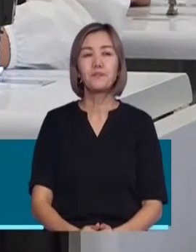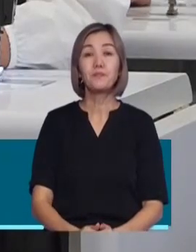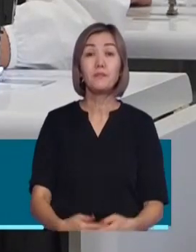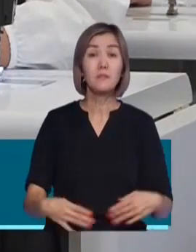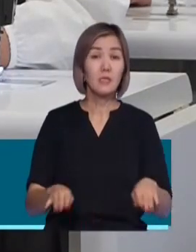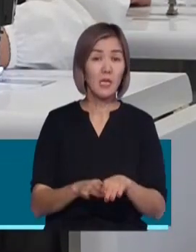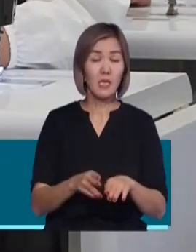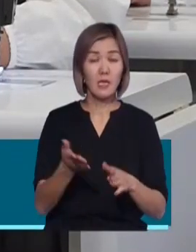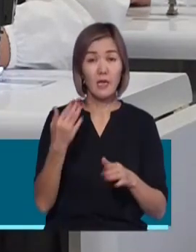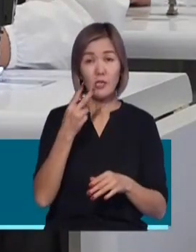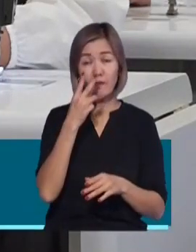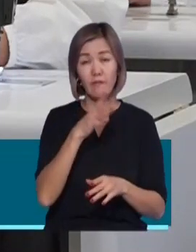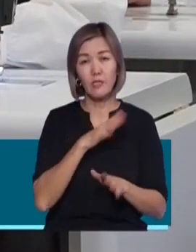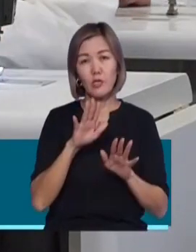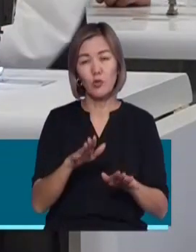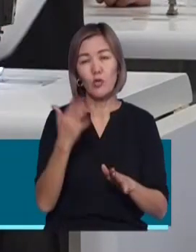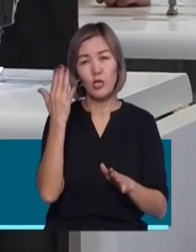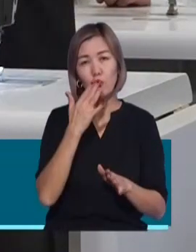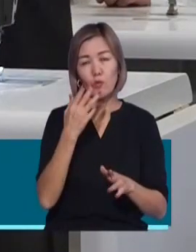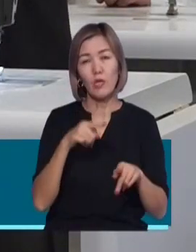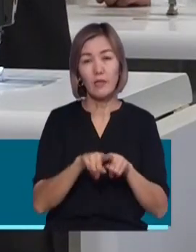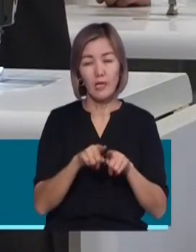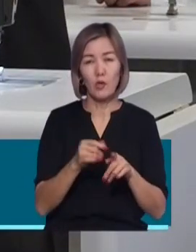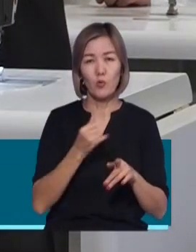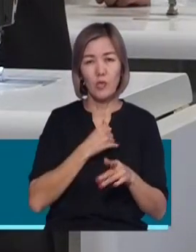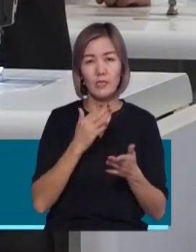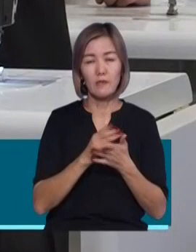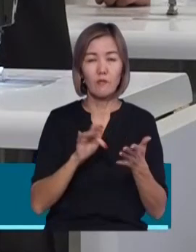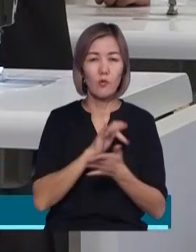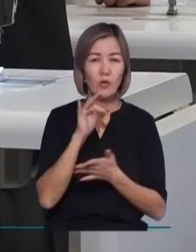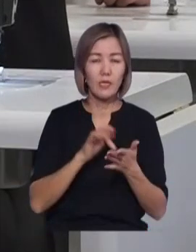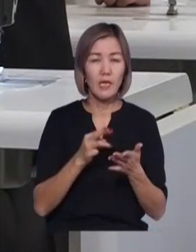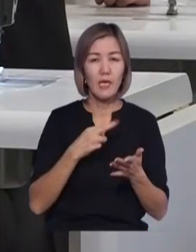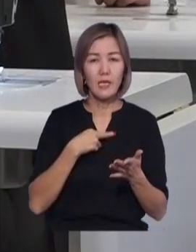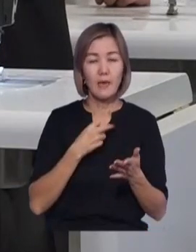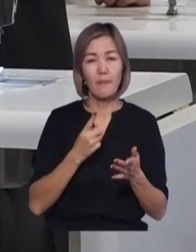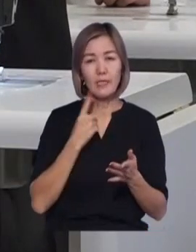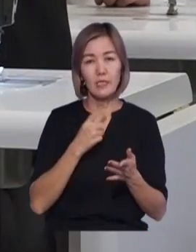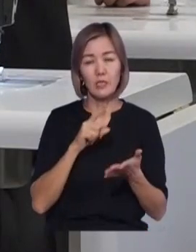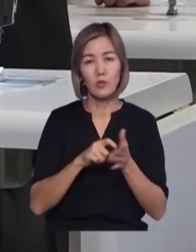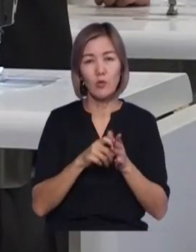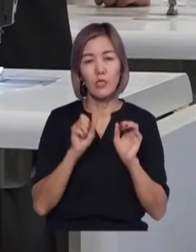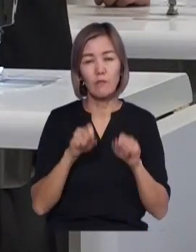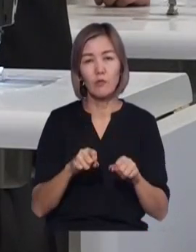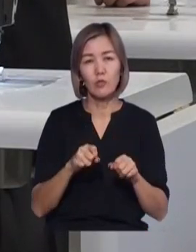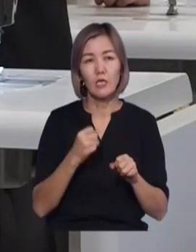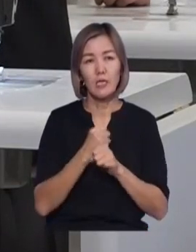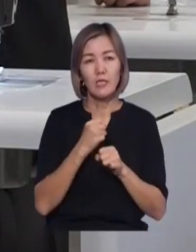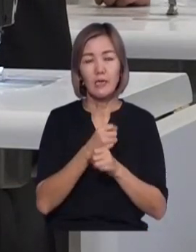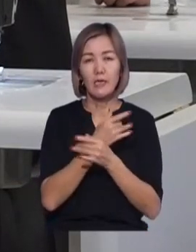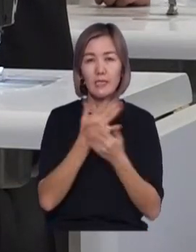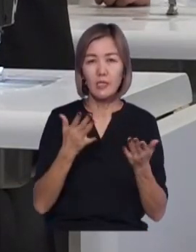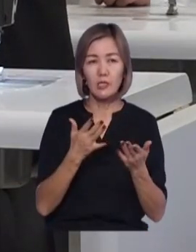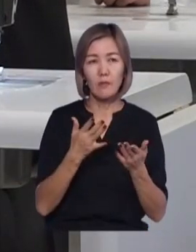Такие школы мы раньше видели только в кино, а теперь такая же есть и в нашем городе. Сейчас я нахожусь в мастерской, где есть возможность заниматься различными